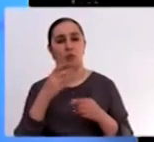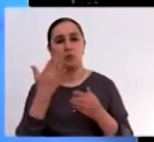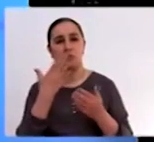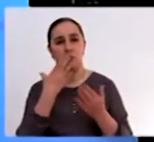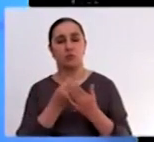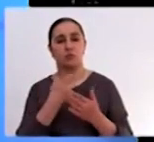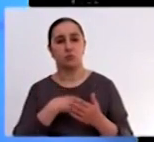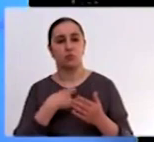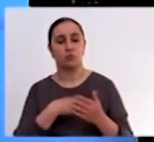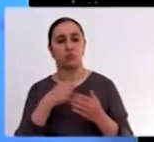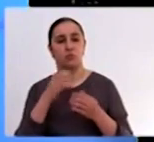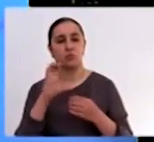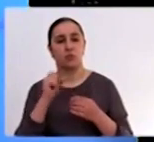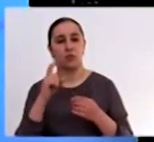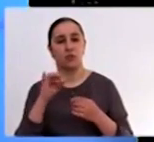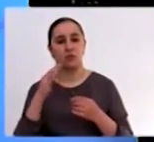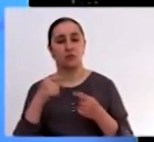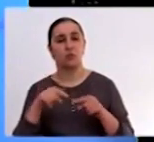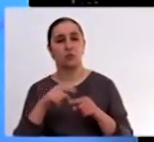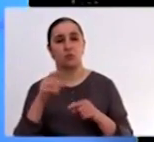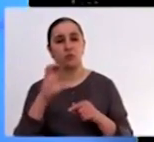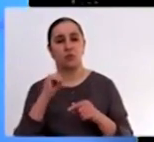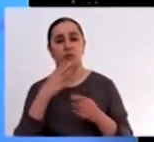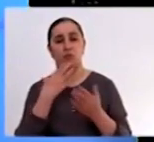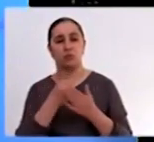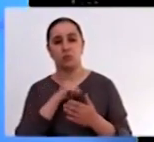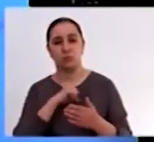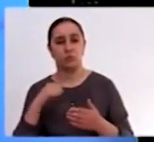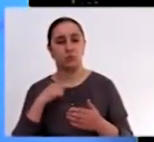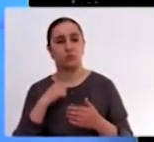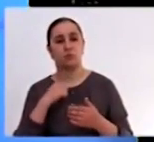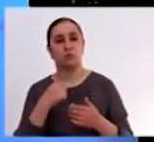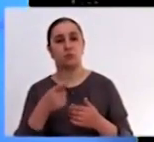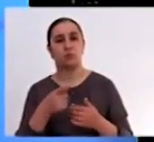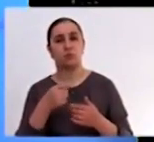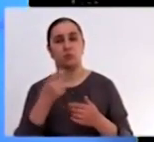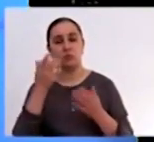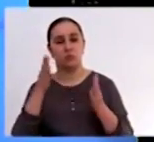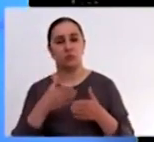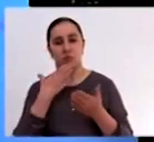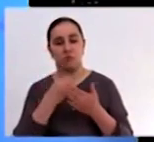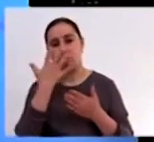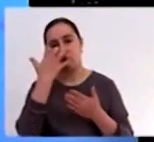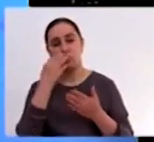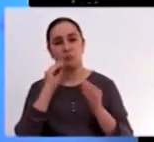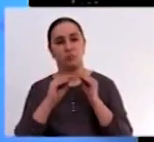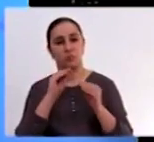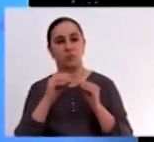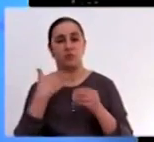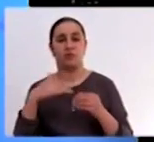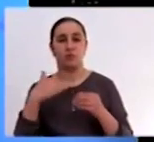sizning o'zingizning sahifangiz. Demak, u sahifaga siz o'zingizni shaxsiy fotosuratlaringizni